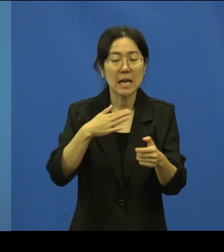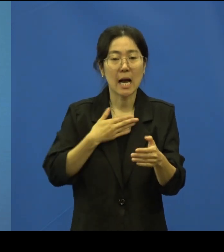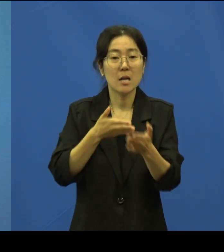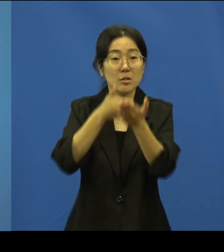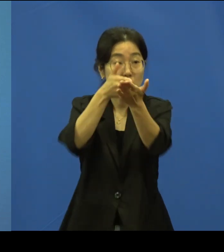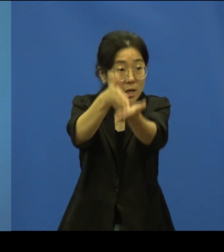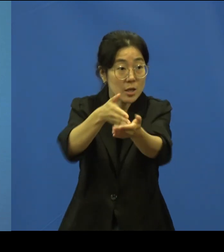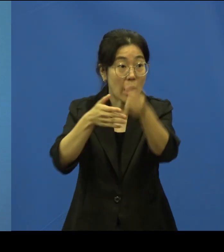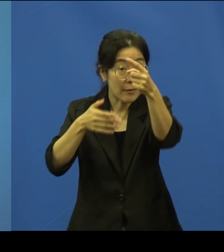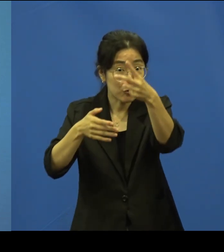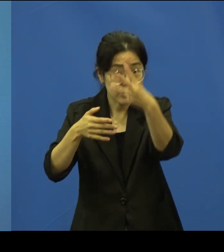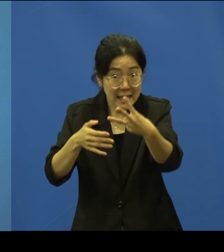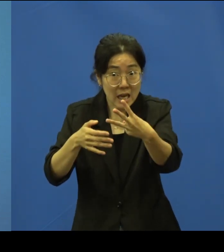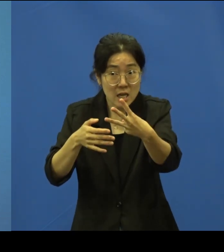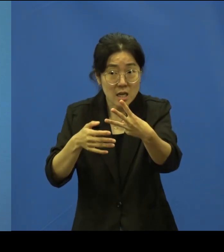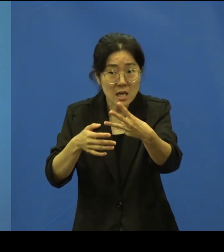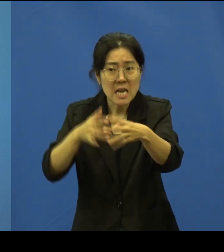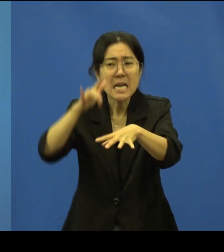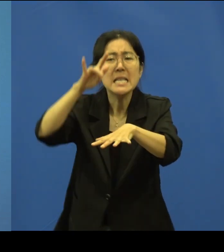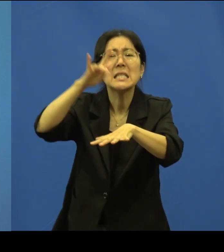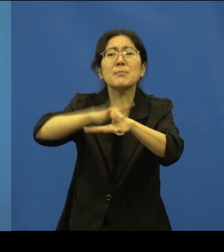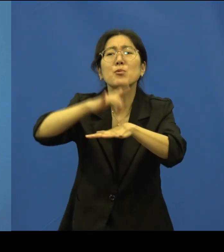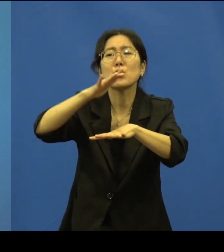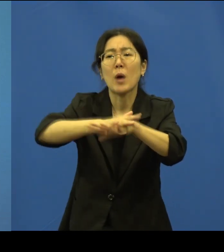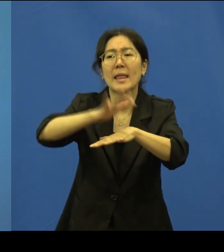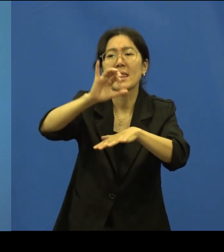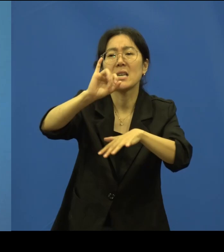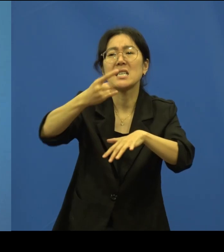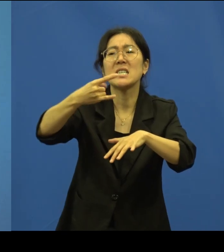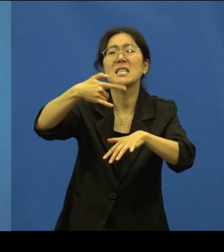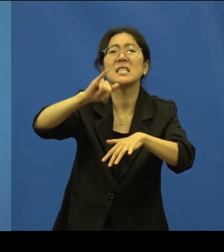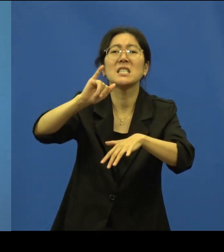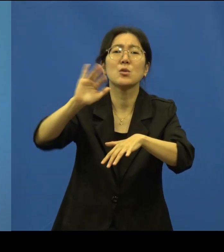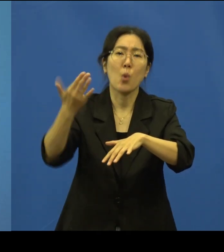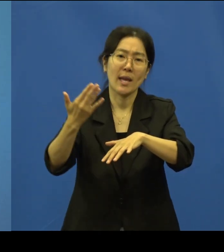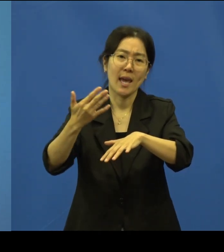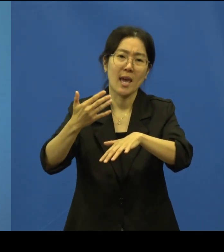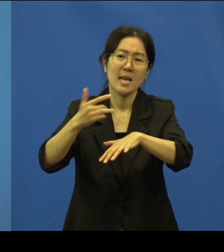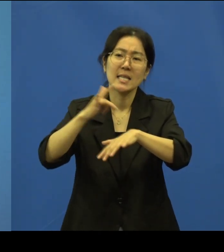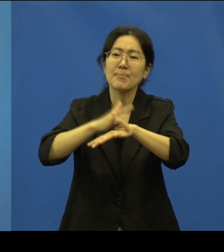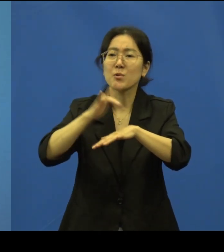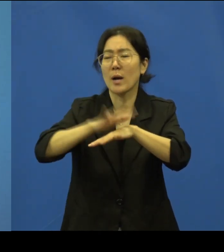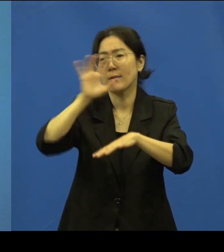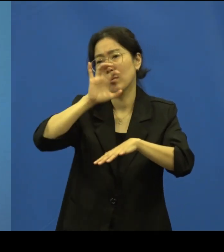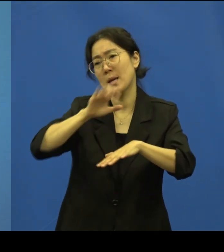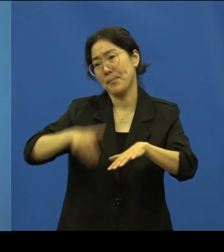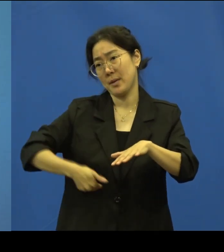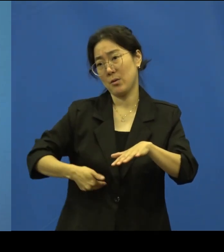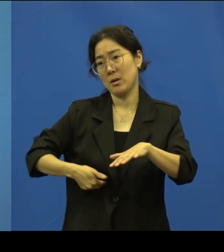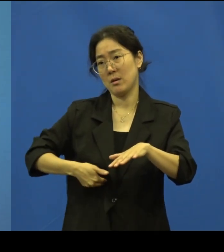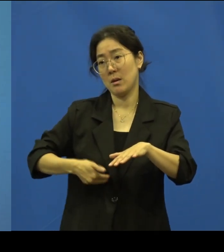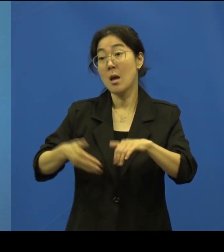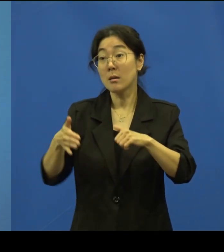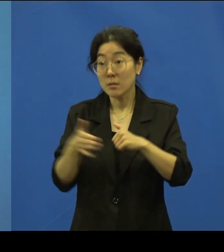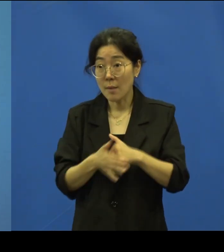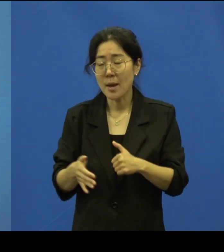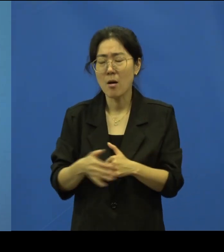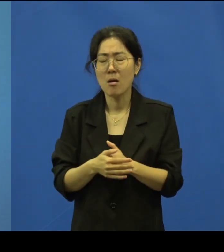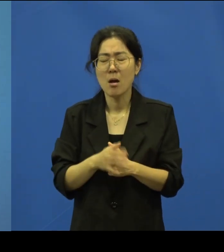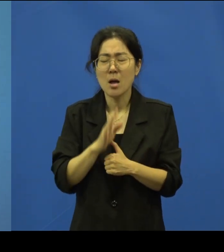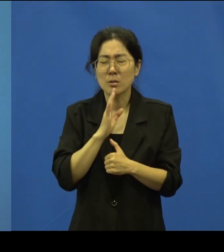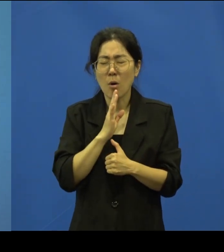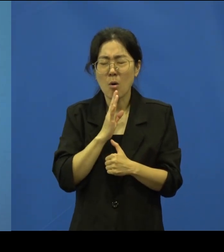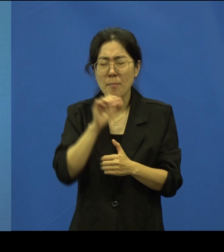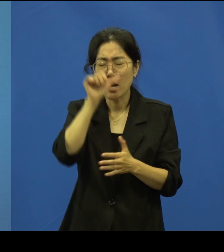기도 수첩에 있는 걸 내가 내 목소리를 내서 하루에 5분씩 매일 기도하잖아요. 그러면 정말